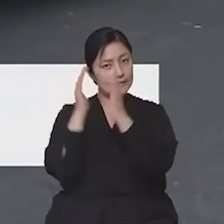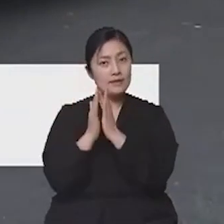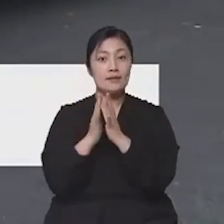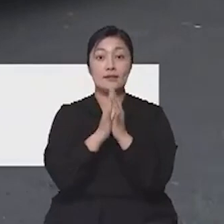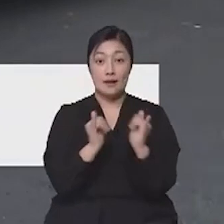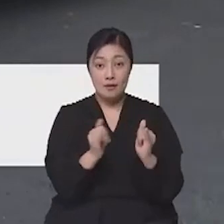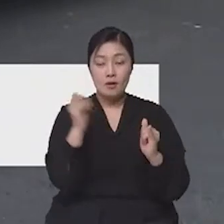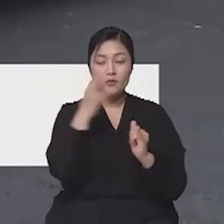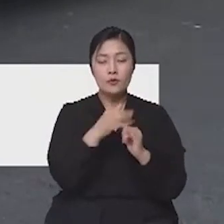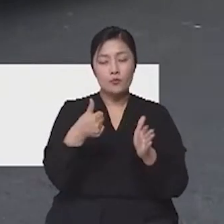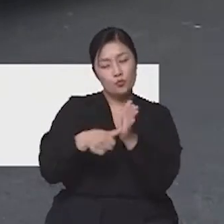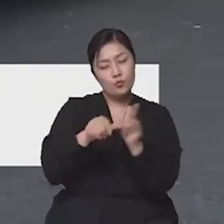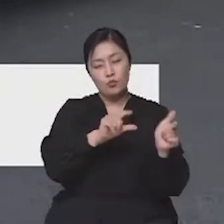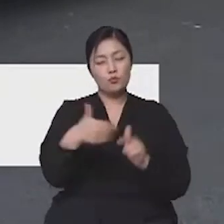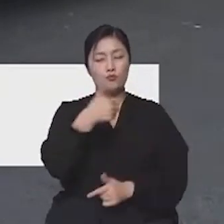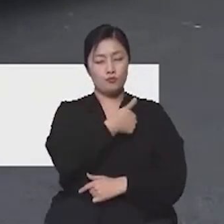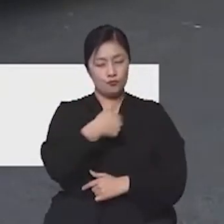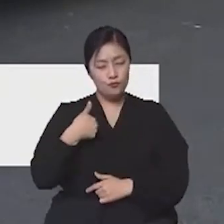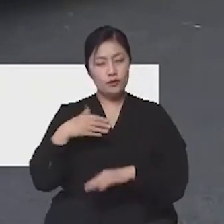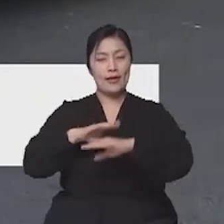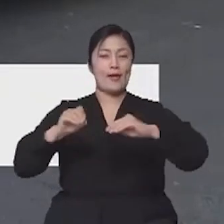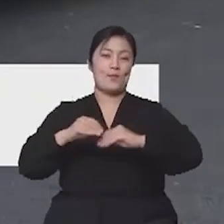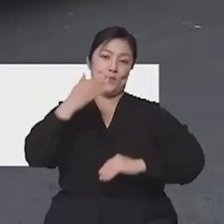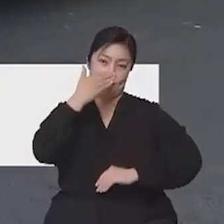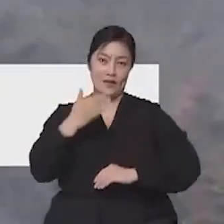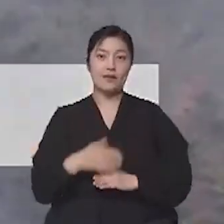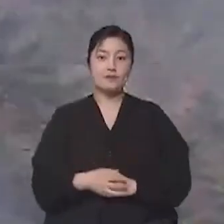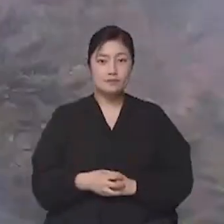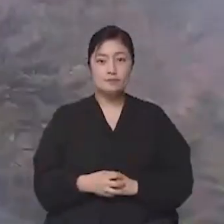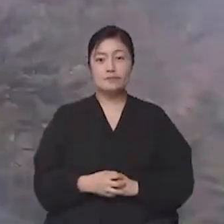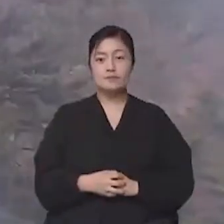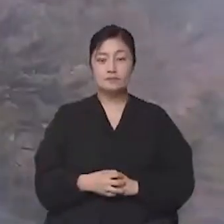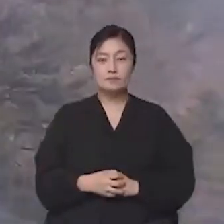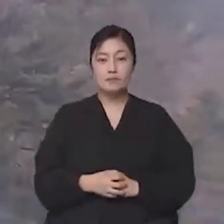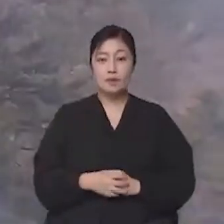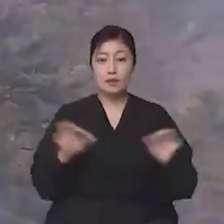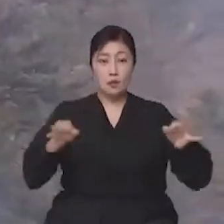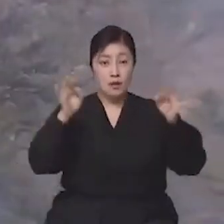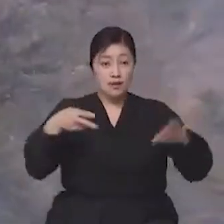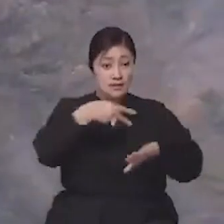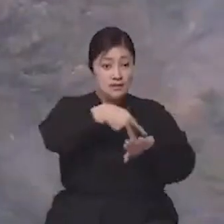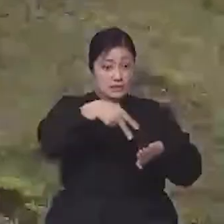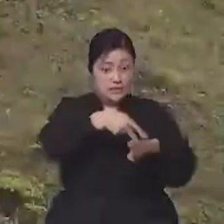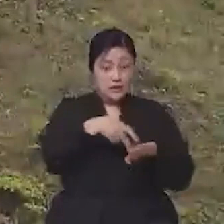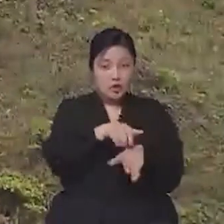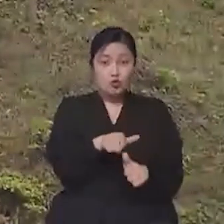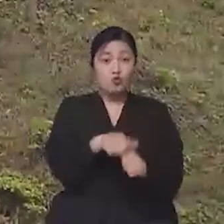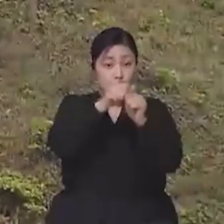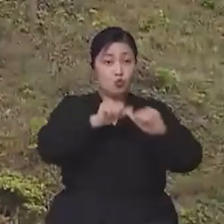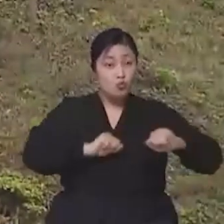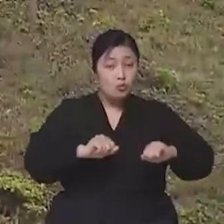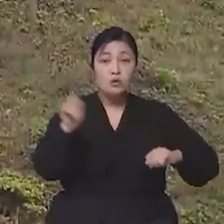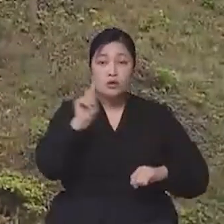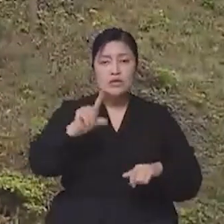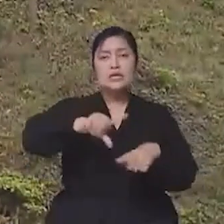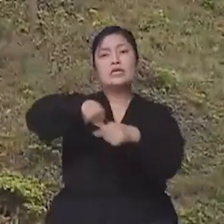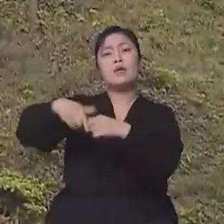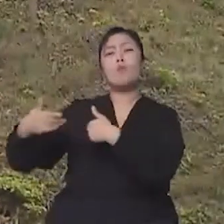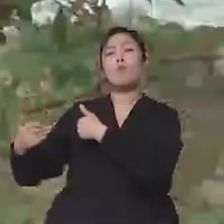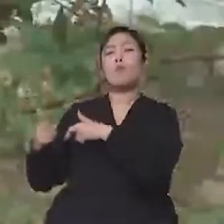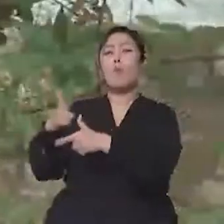인력과 장비로 충분히 대응이 가능해졌습니다. 그동안 신안의 구조 구급 활동은